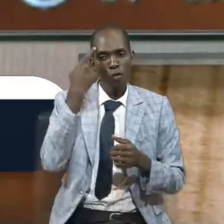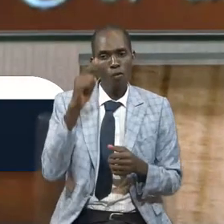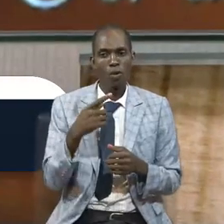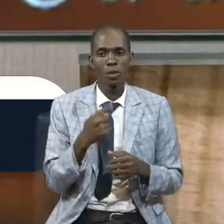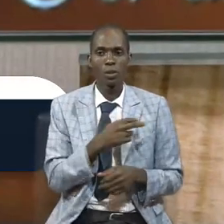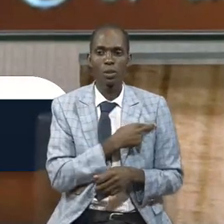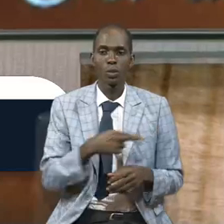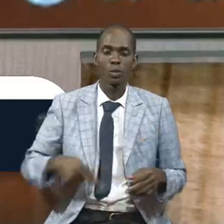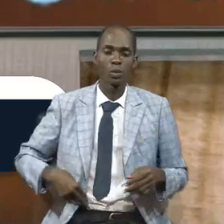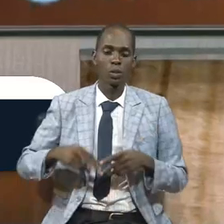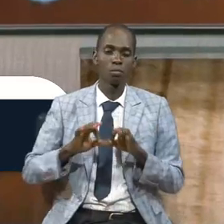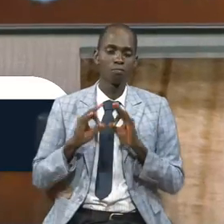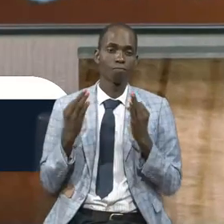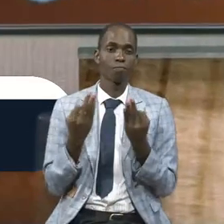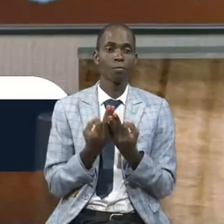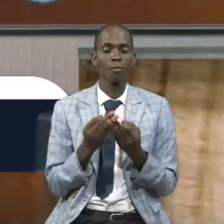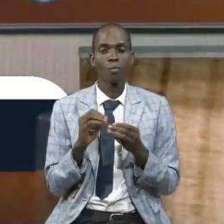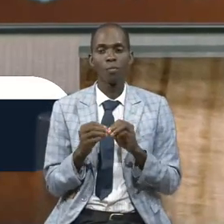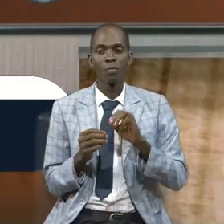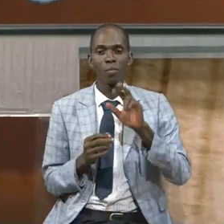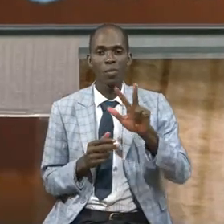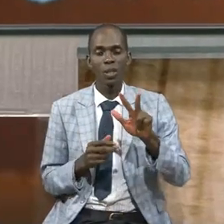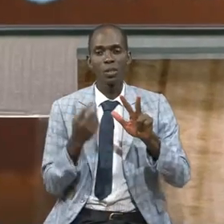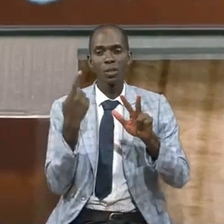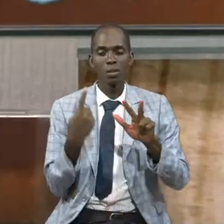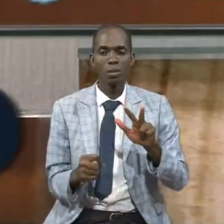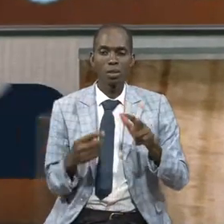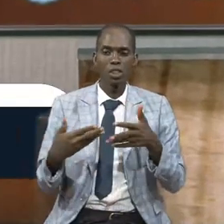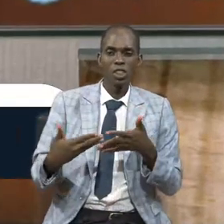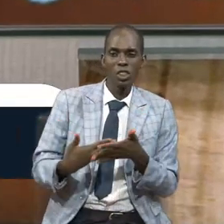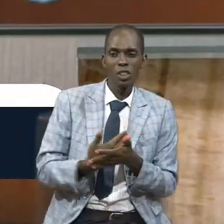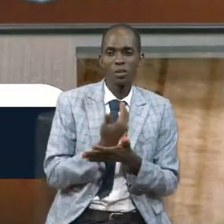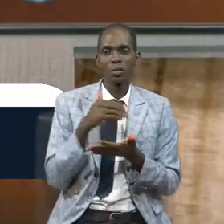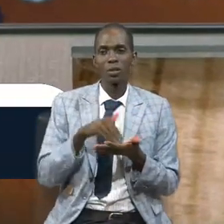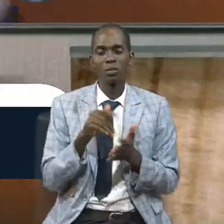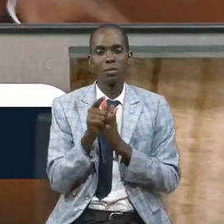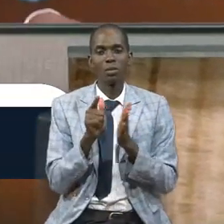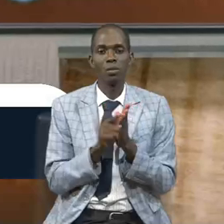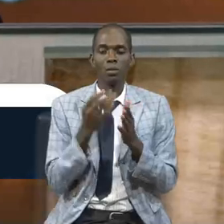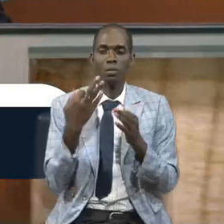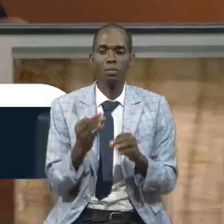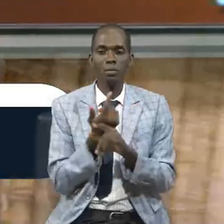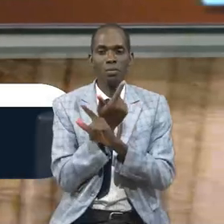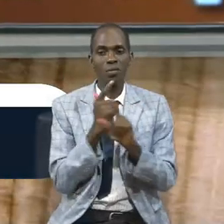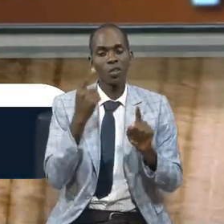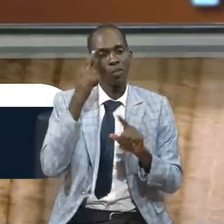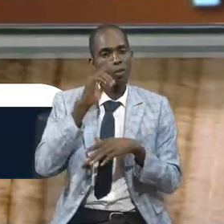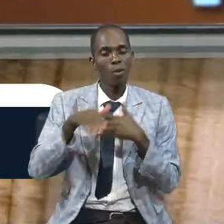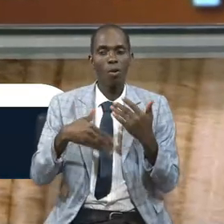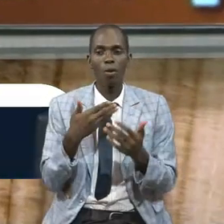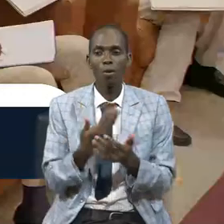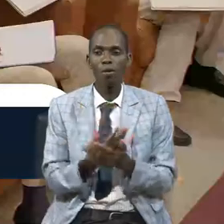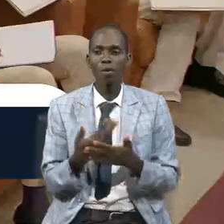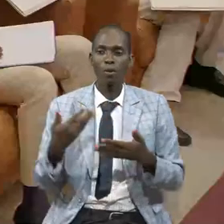le sacerdoce royal. Trois, nous allons voir la loi de liberté renouvelée pour